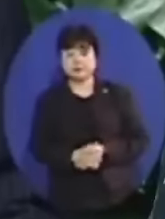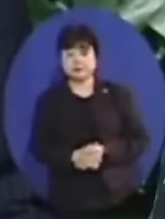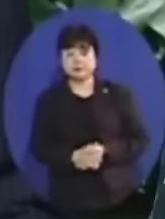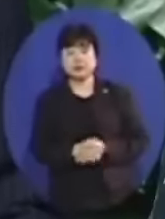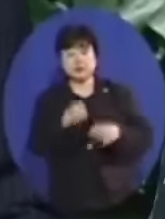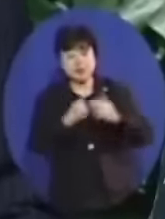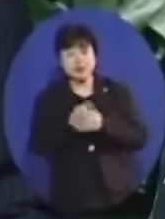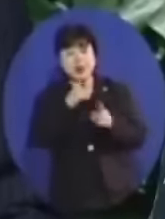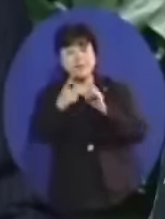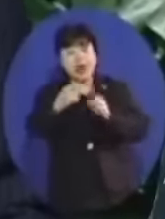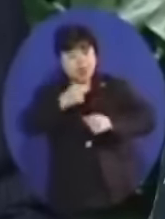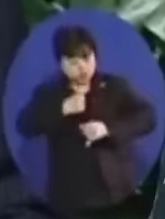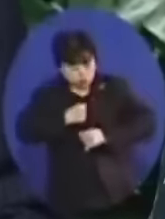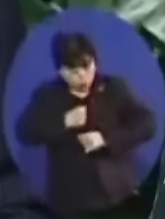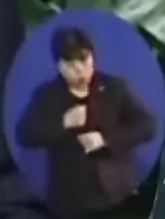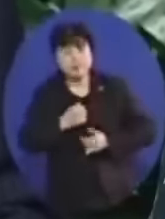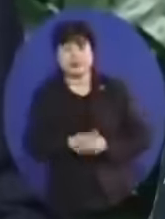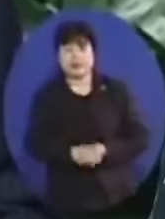그러므로 말 조심해야 돼요.